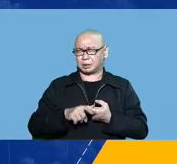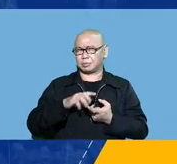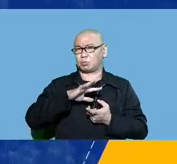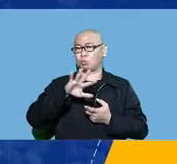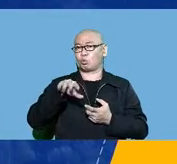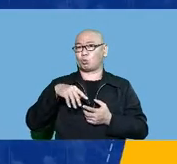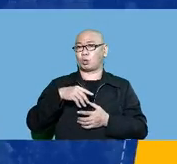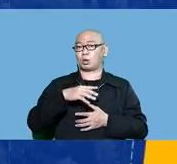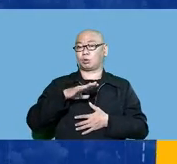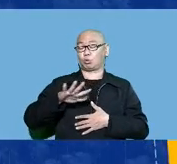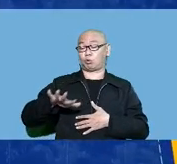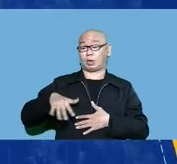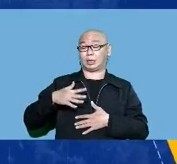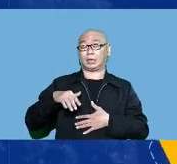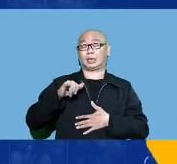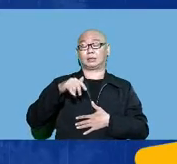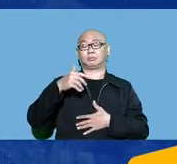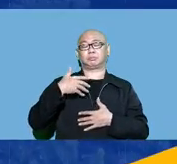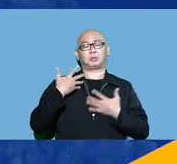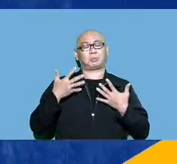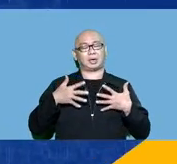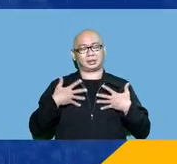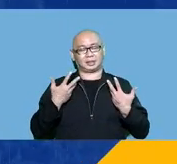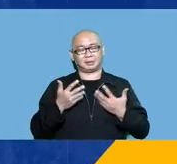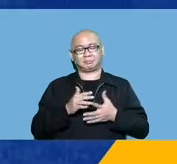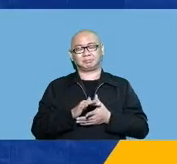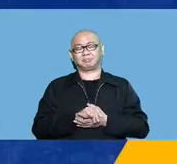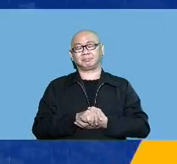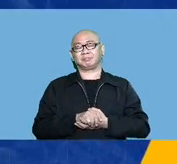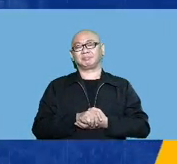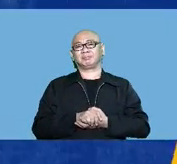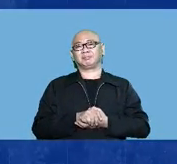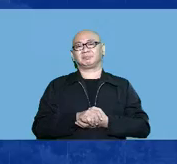hadirin yang berbahagia.